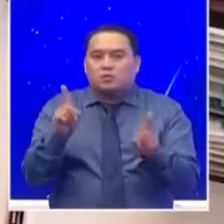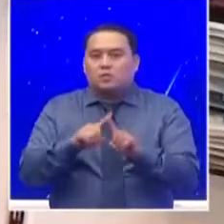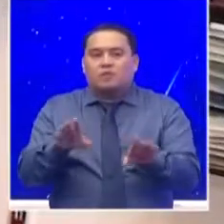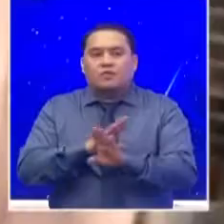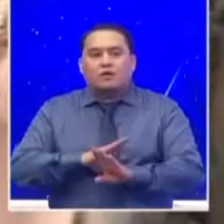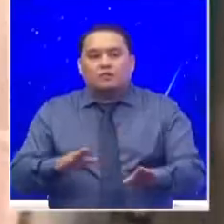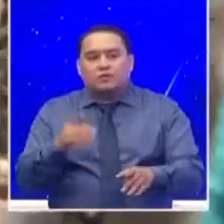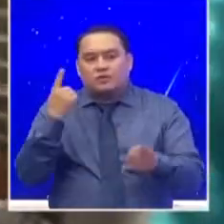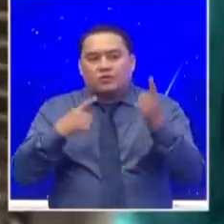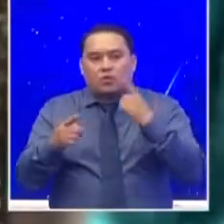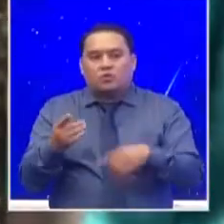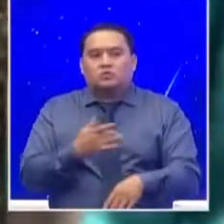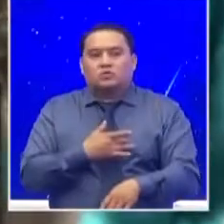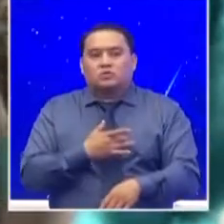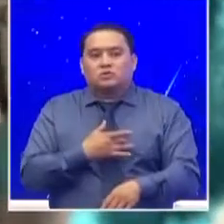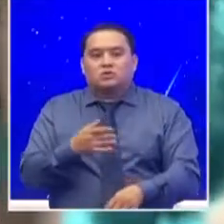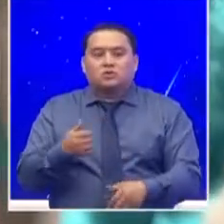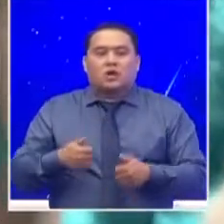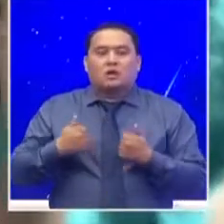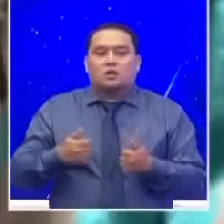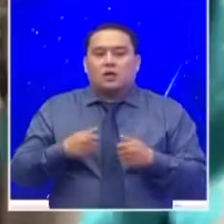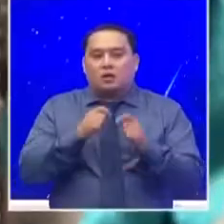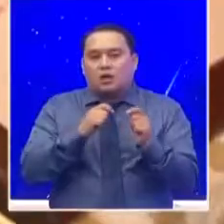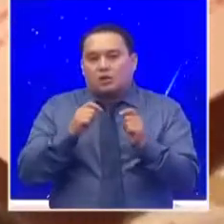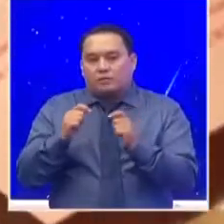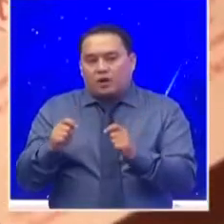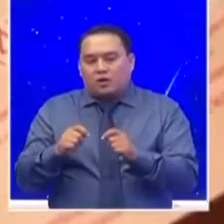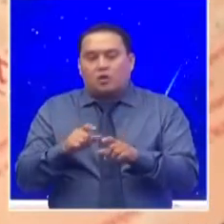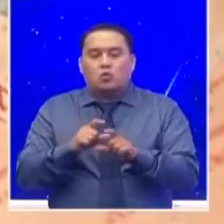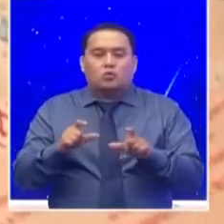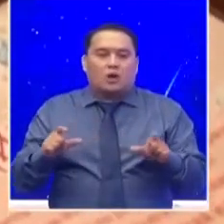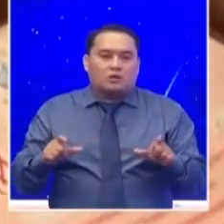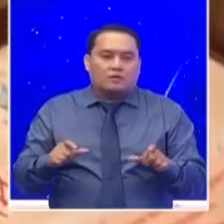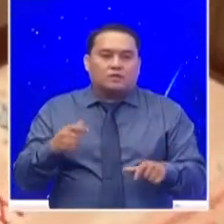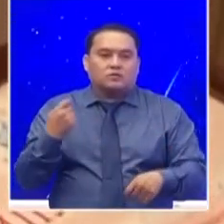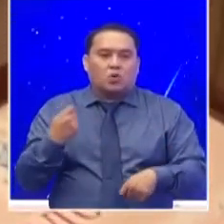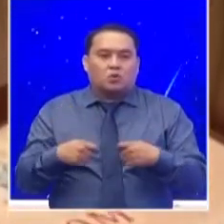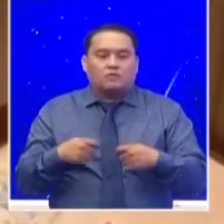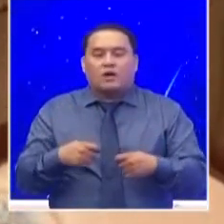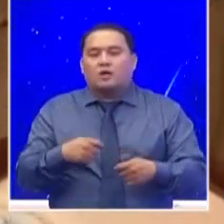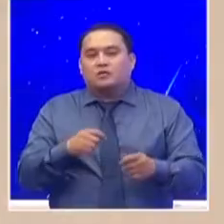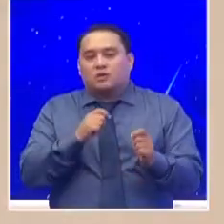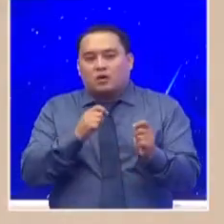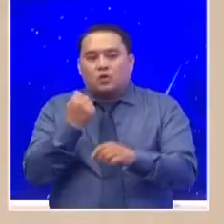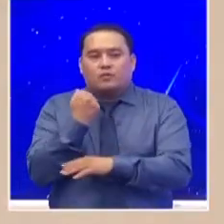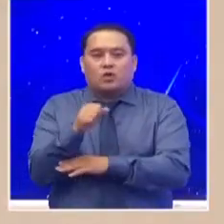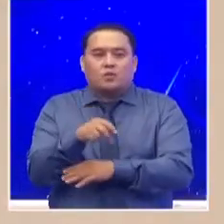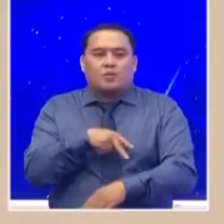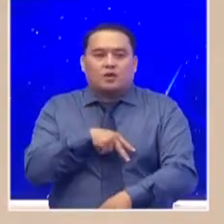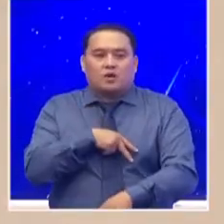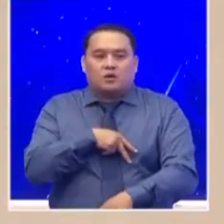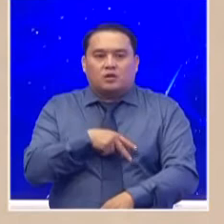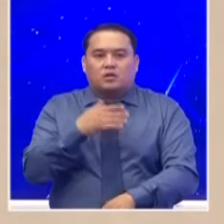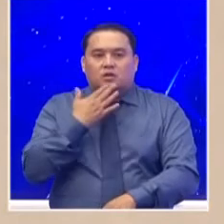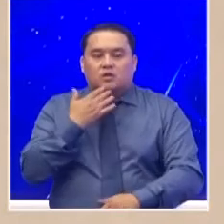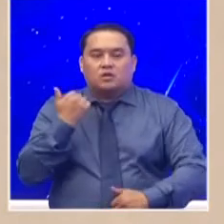неповторима. Она творит от чистого сердца и всегда старается дарить радость окружающим людям. Недаром среди ее многочисленных наград красуется медаль «Гордость